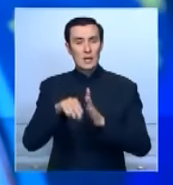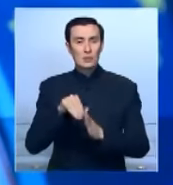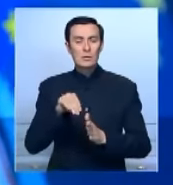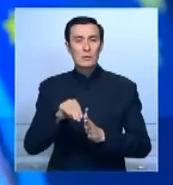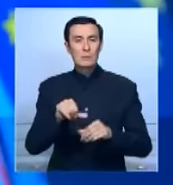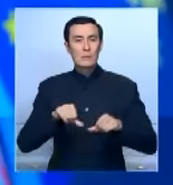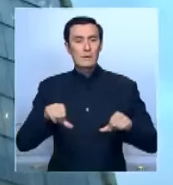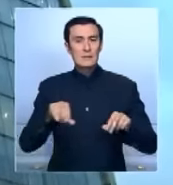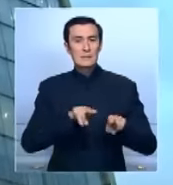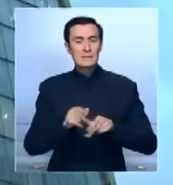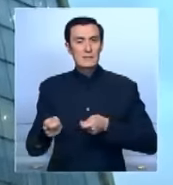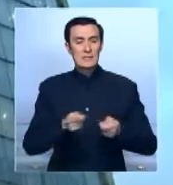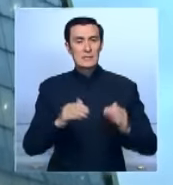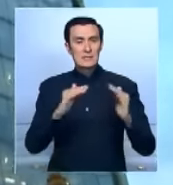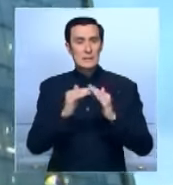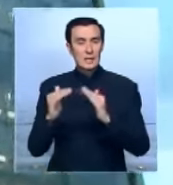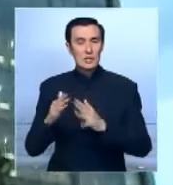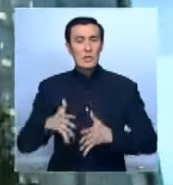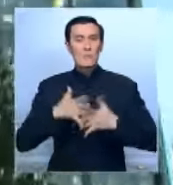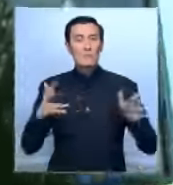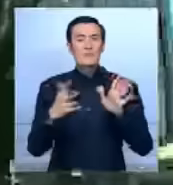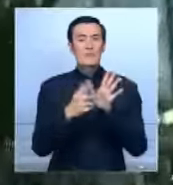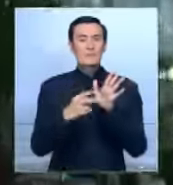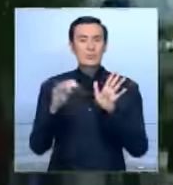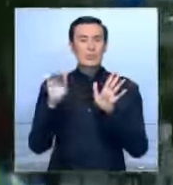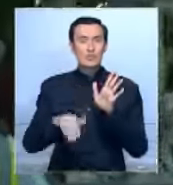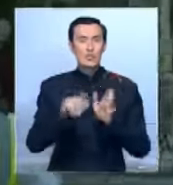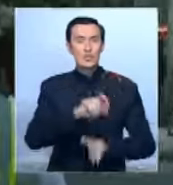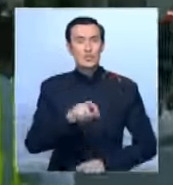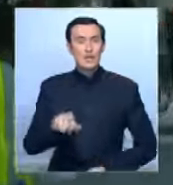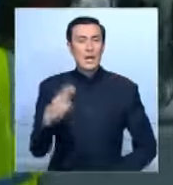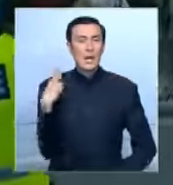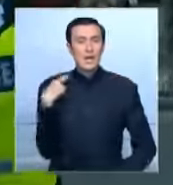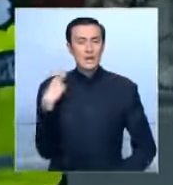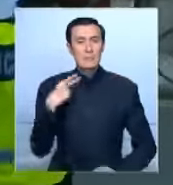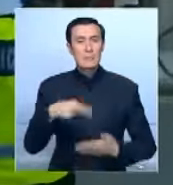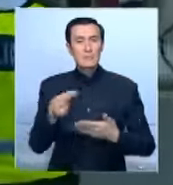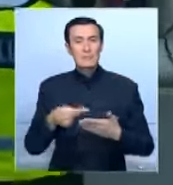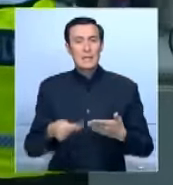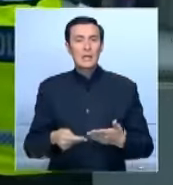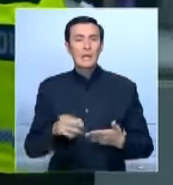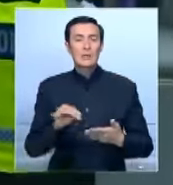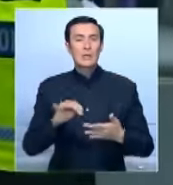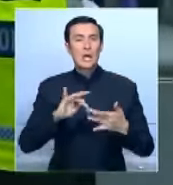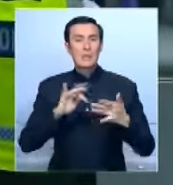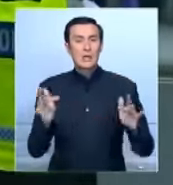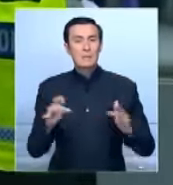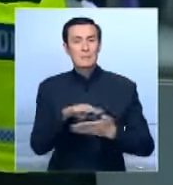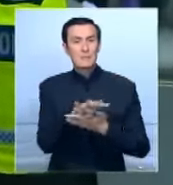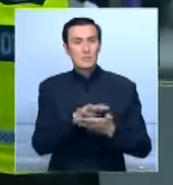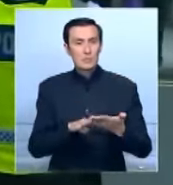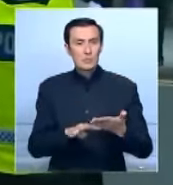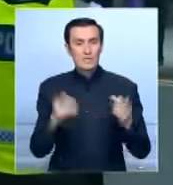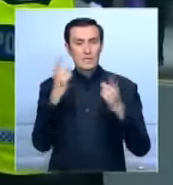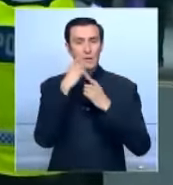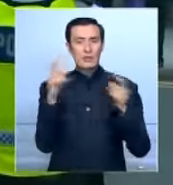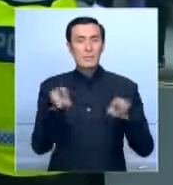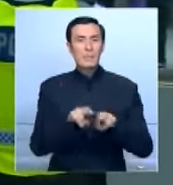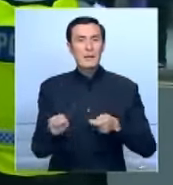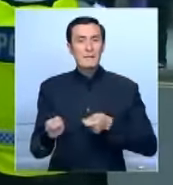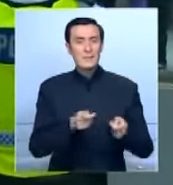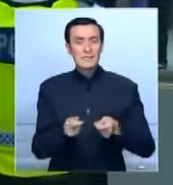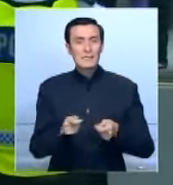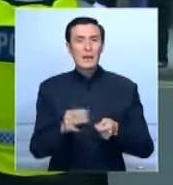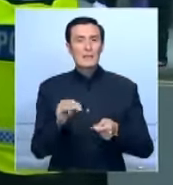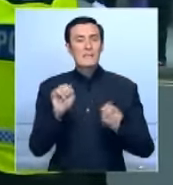и у правительственных зданий. Свыше 800 тысяч жителей Туманного Альбиона подписались под онлайн-петицией, призывающей